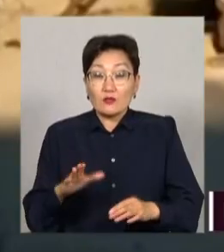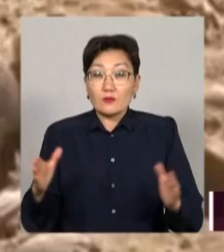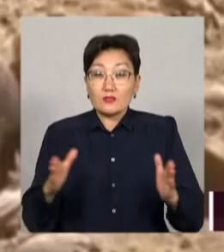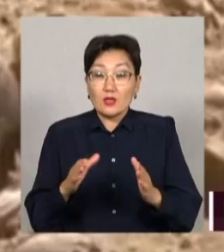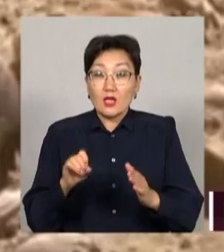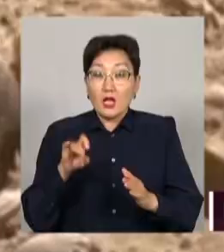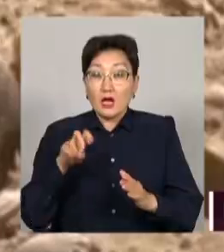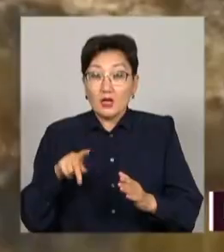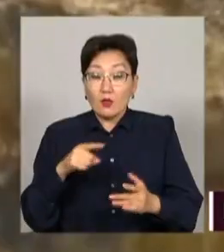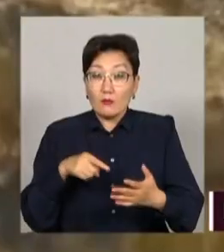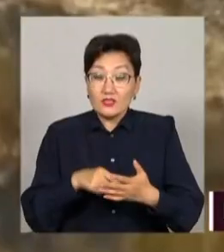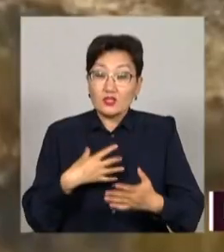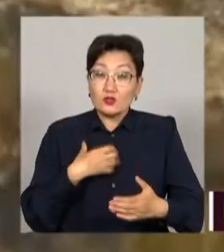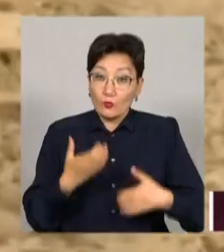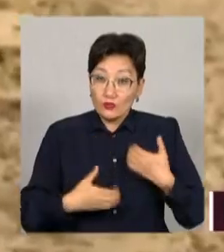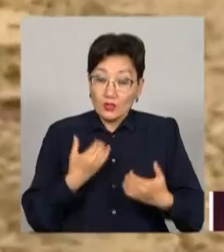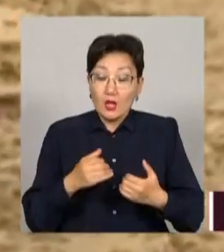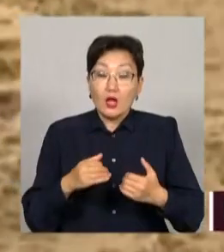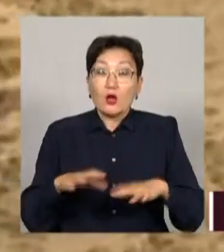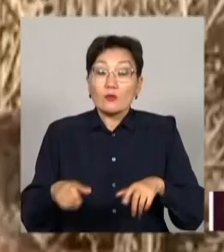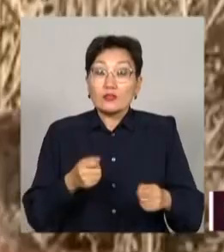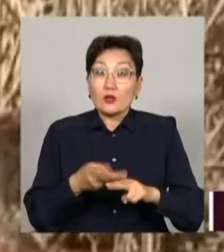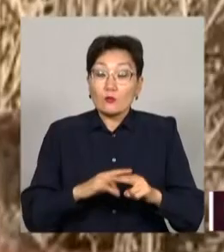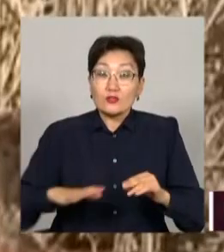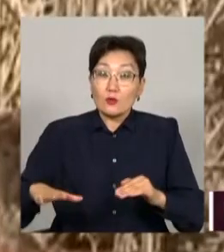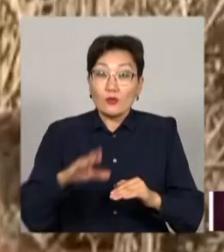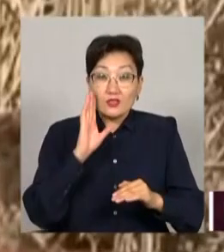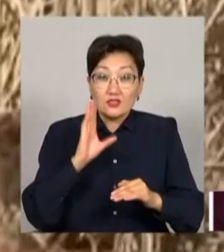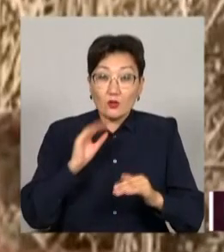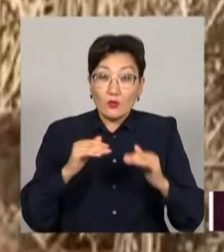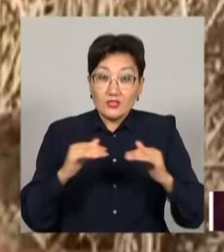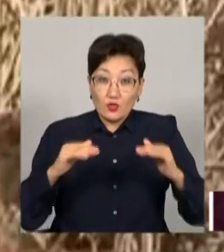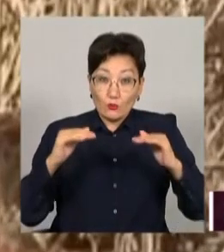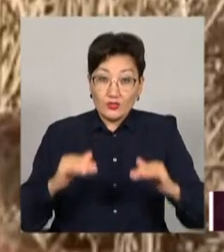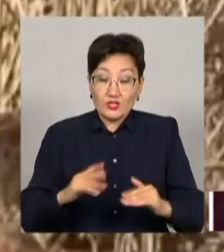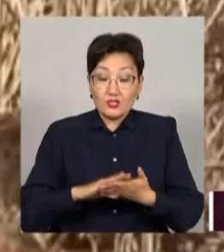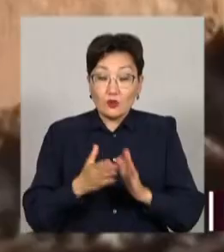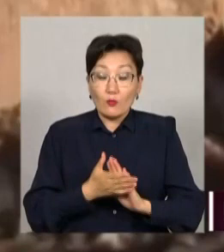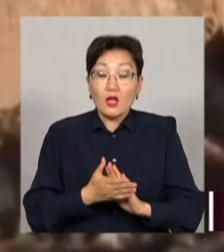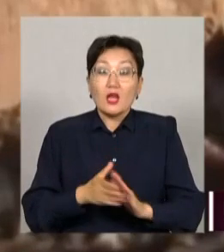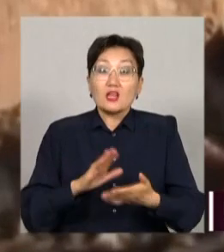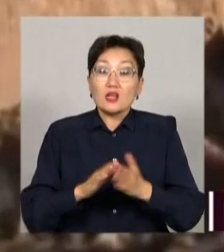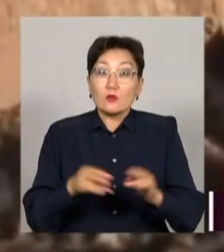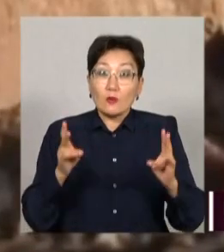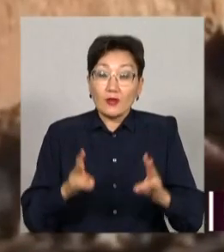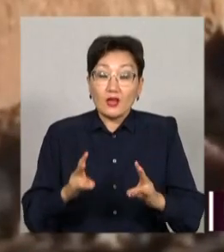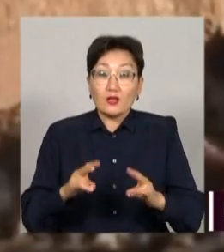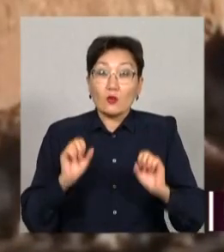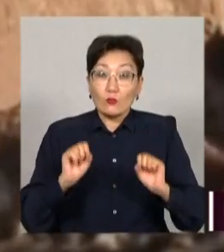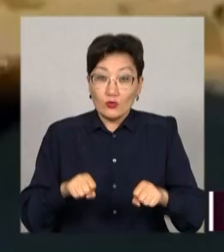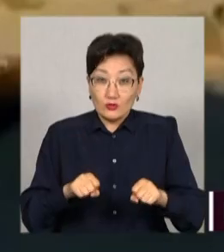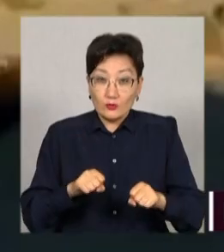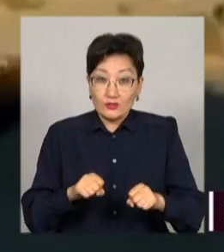арал мәселесіне алаңдаушылық танытты. Сенат спикері аталған аймақтағы судың деңгейі төмендесе, жағдайдың апатқа дейін жететінін қатаң